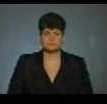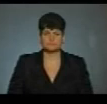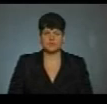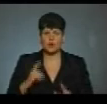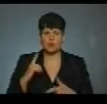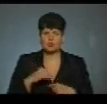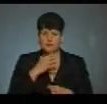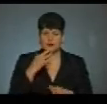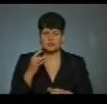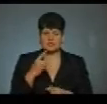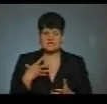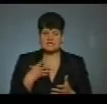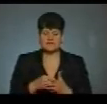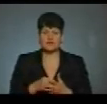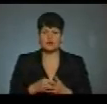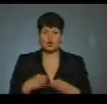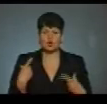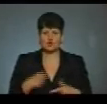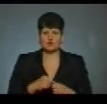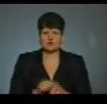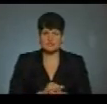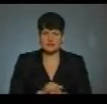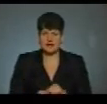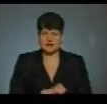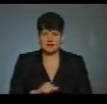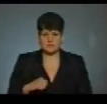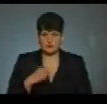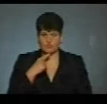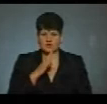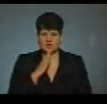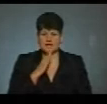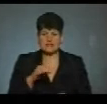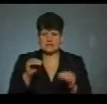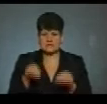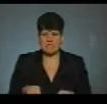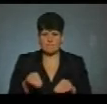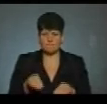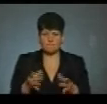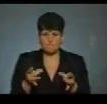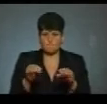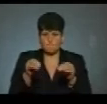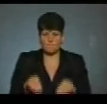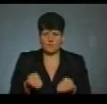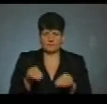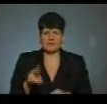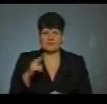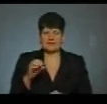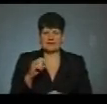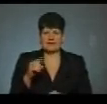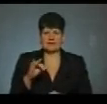Костюми багаторазові. Свій костюм пере сама, каже кондукторка Наталія Буцік. Замочуємо. Ну, дезінфектор,